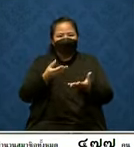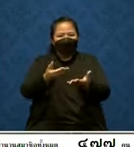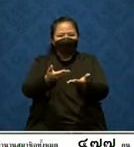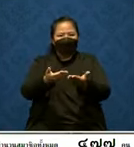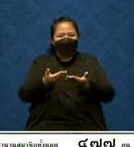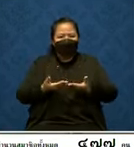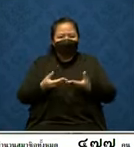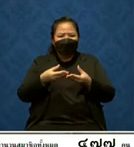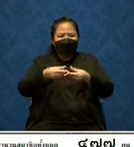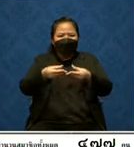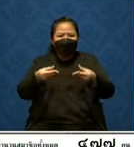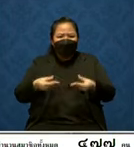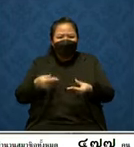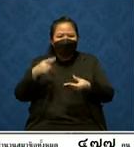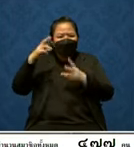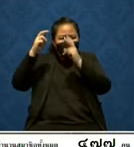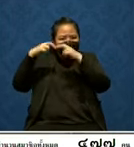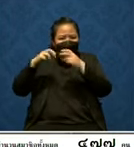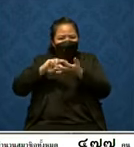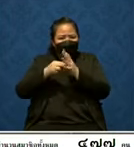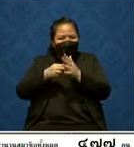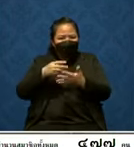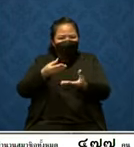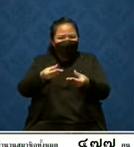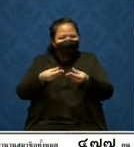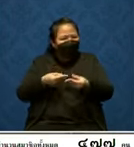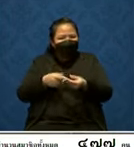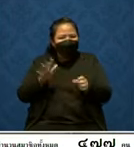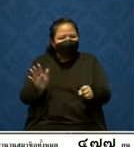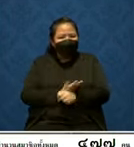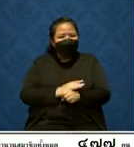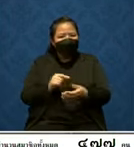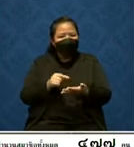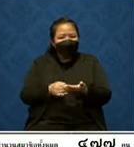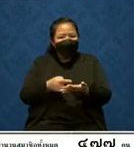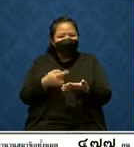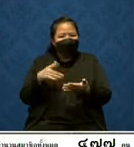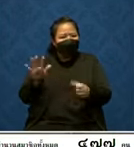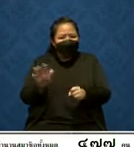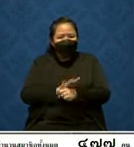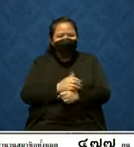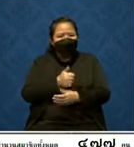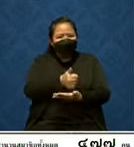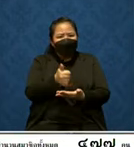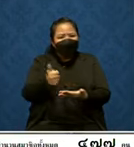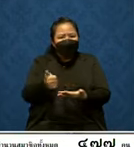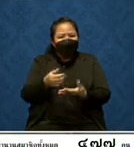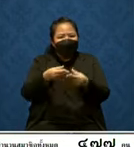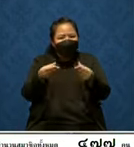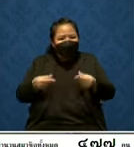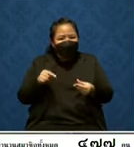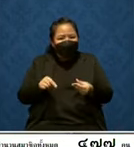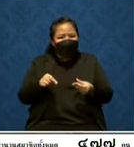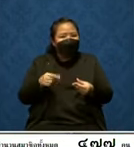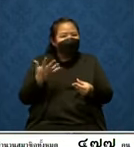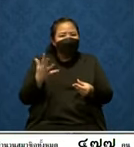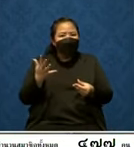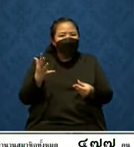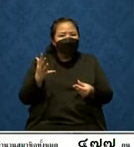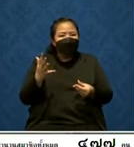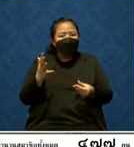วิจัยอันเป็นที่ประจักษ์เป็นชิ้นเป็นอันที่มีประสิทธิภาพในรายงานนี้ไม่มีเลยนะครับท่านประธ